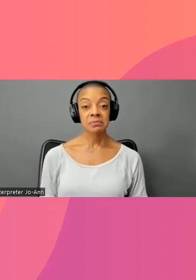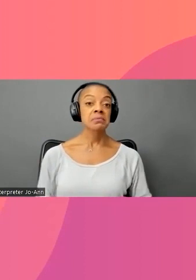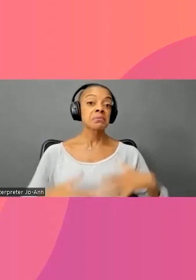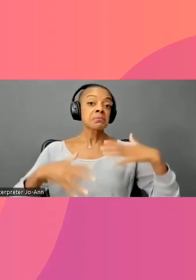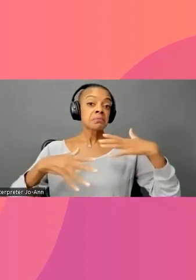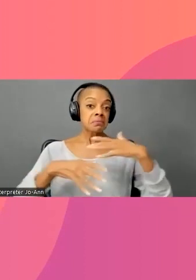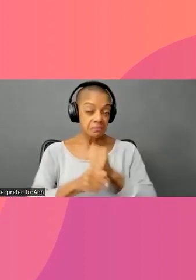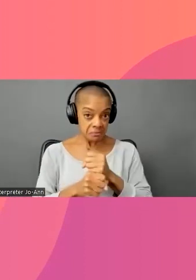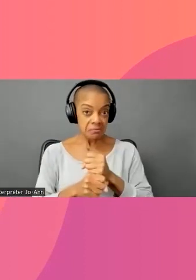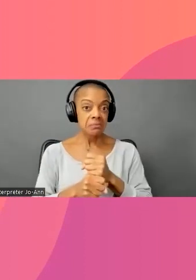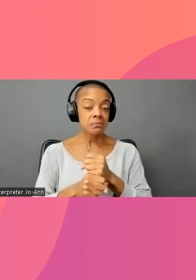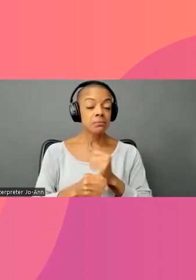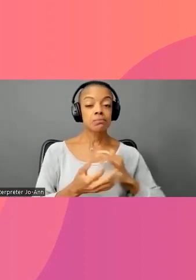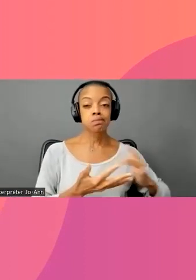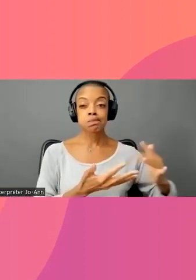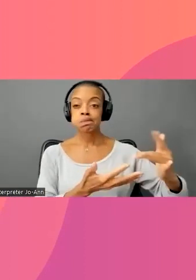pour résumer,